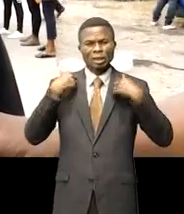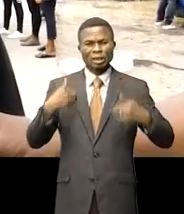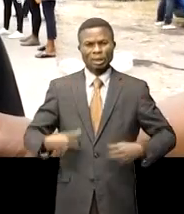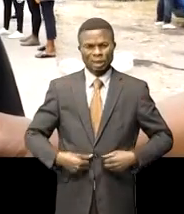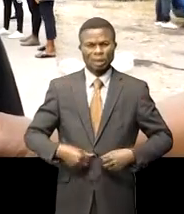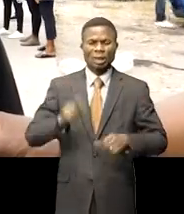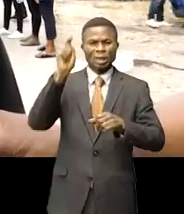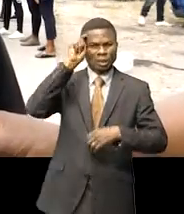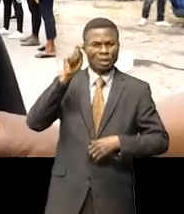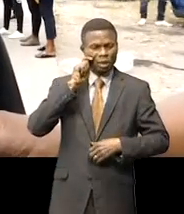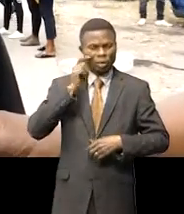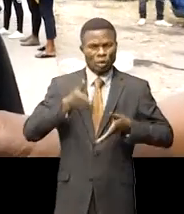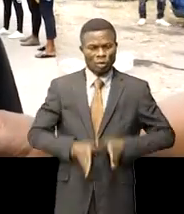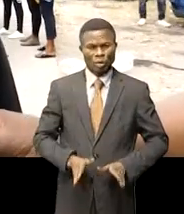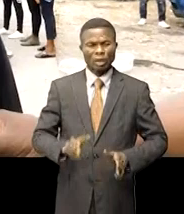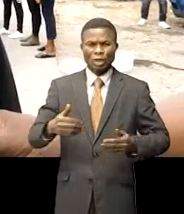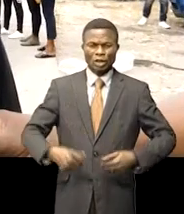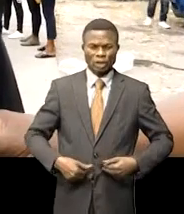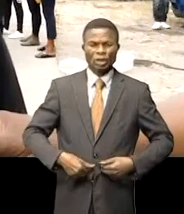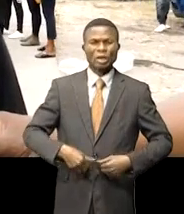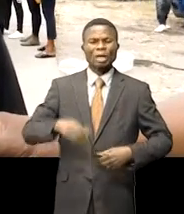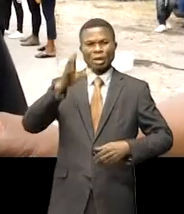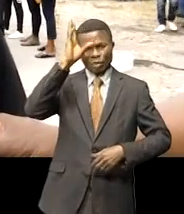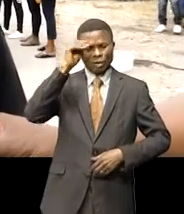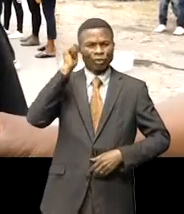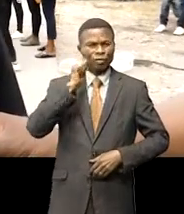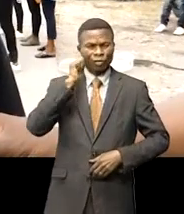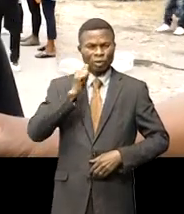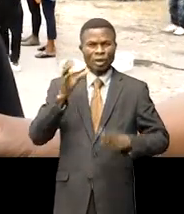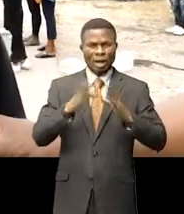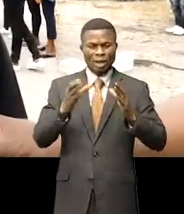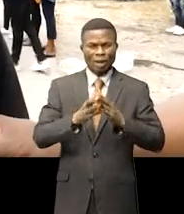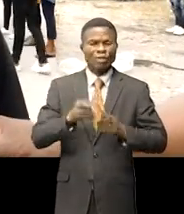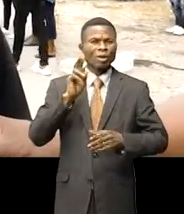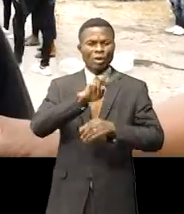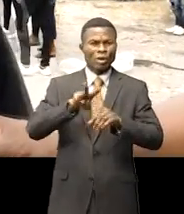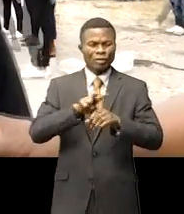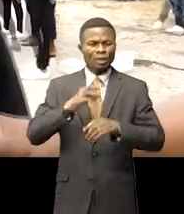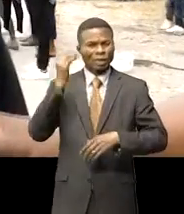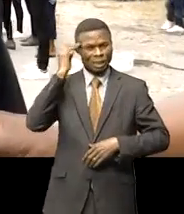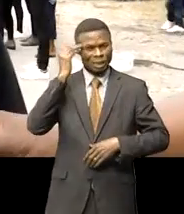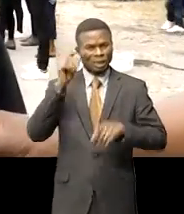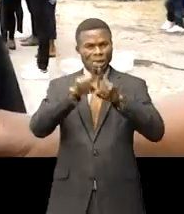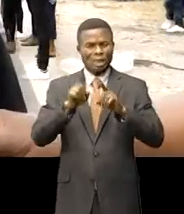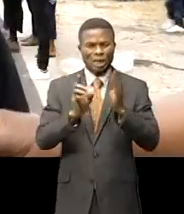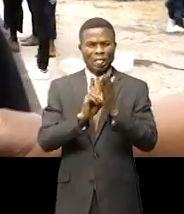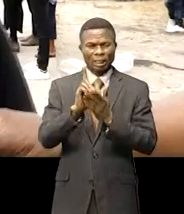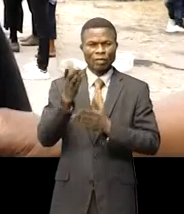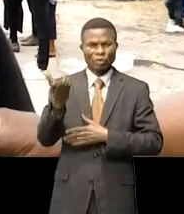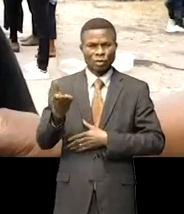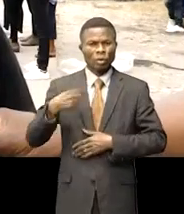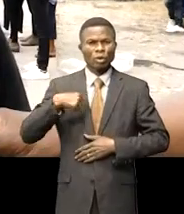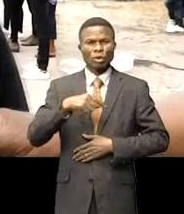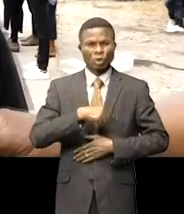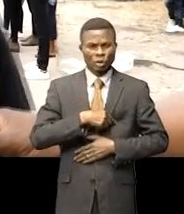et reproductive des adolescents et jeunes, en lien avec le VIH et bien sûr sur leur épanouissement.